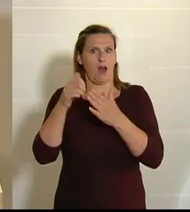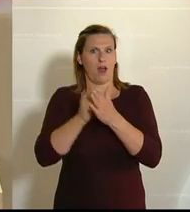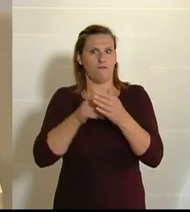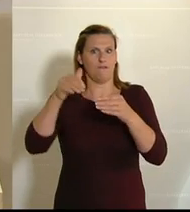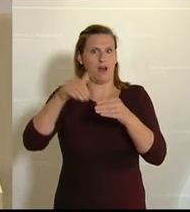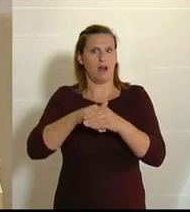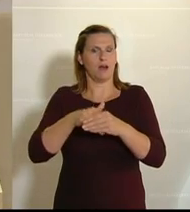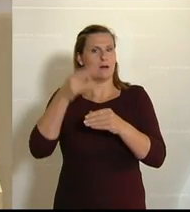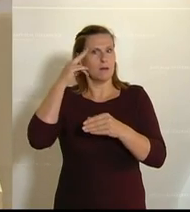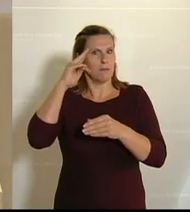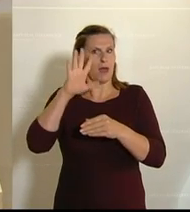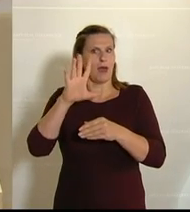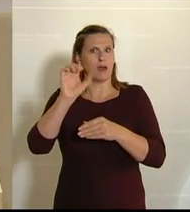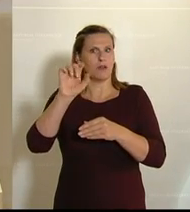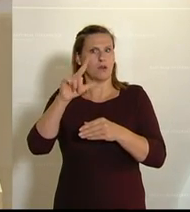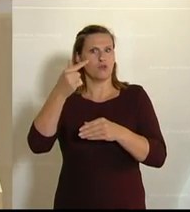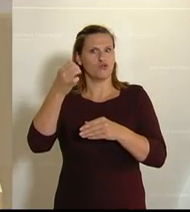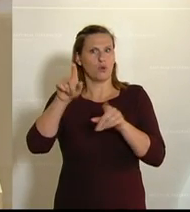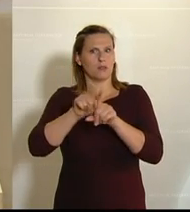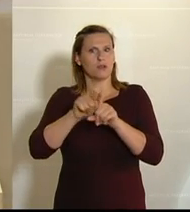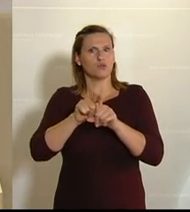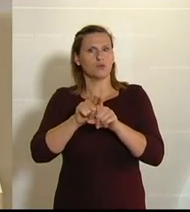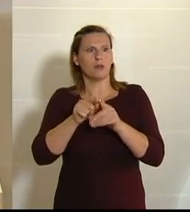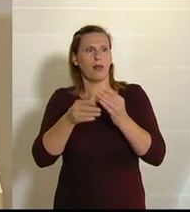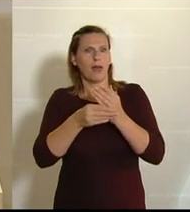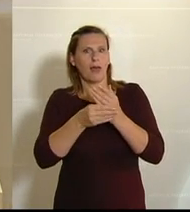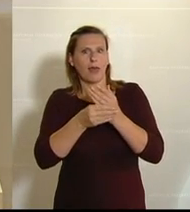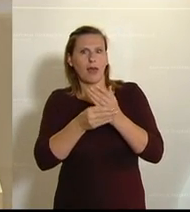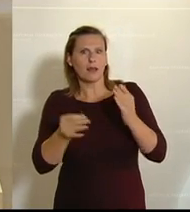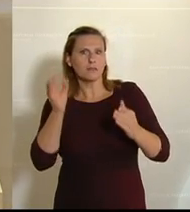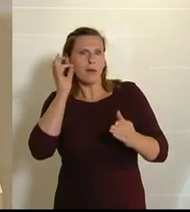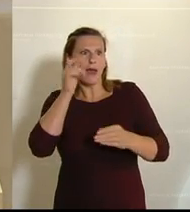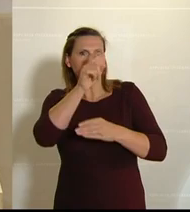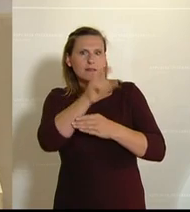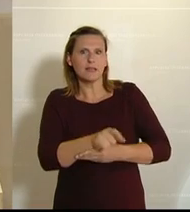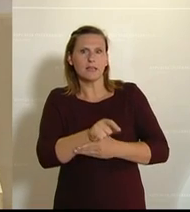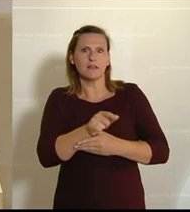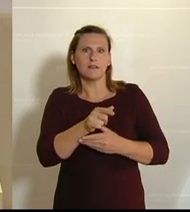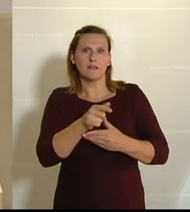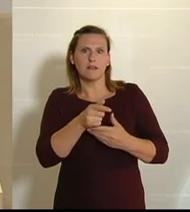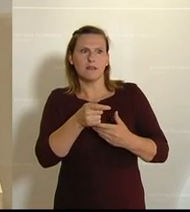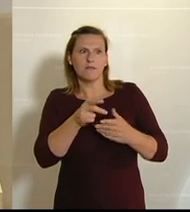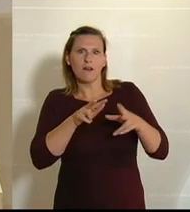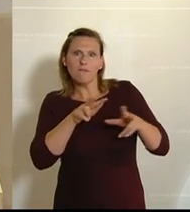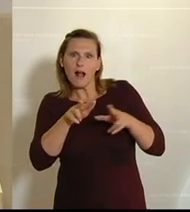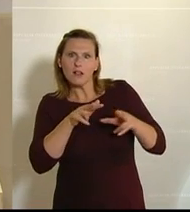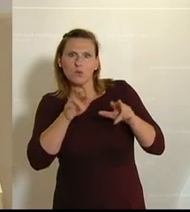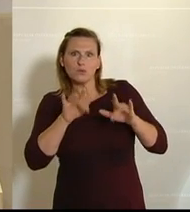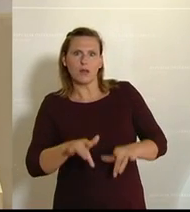Wir haben hier eine Expertin in der Verwaltung, die das ist ein ganz wichtiger Punkt,